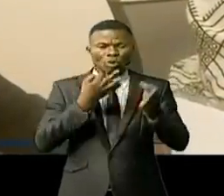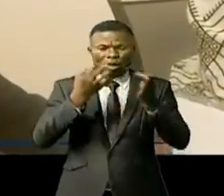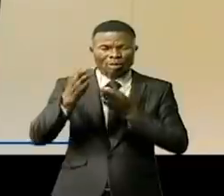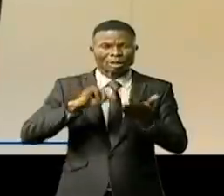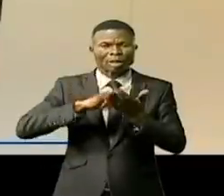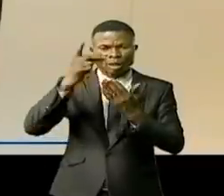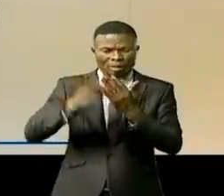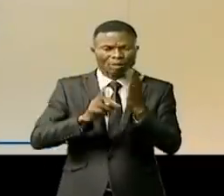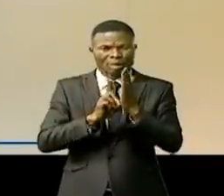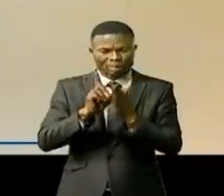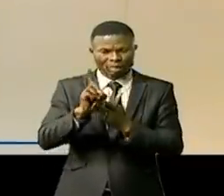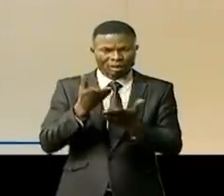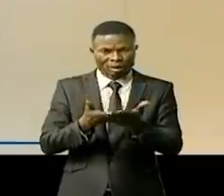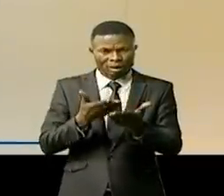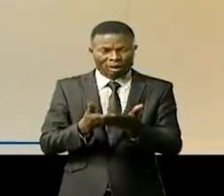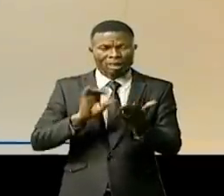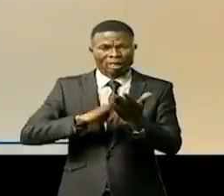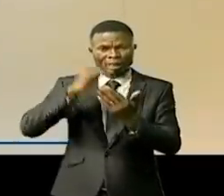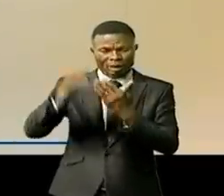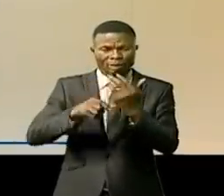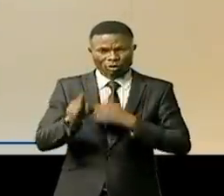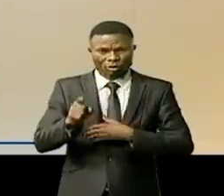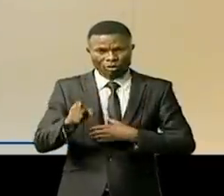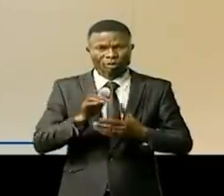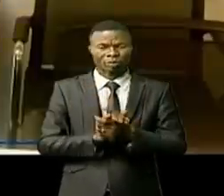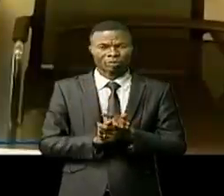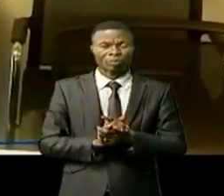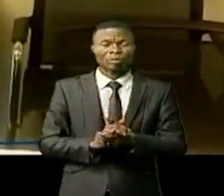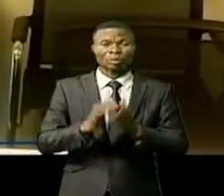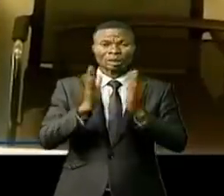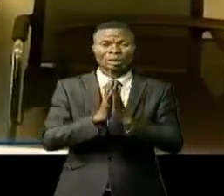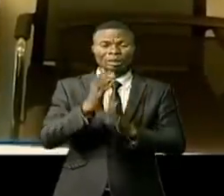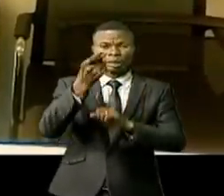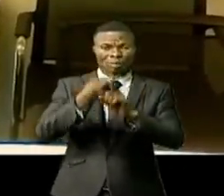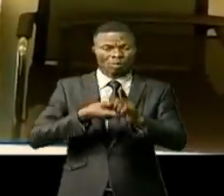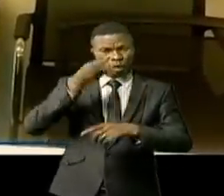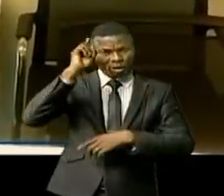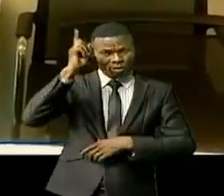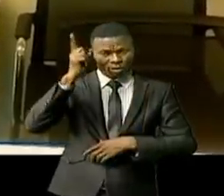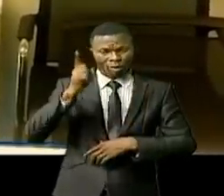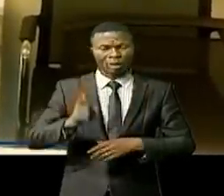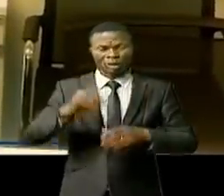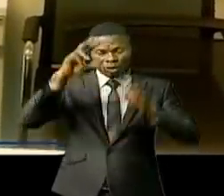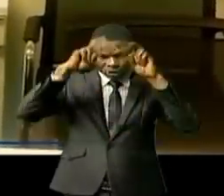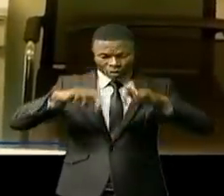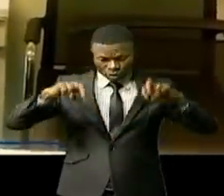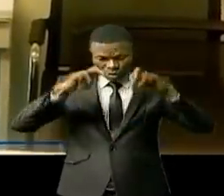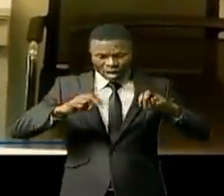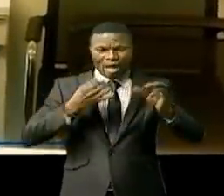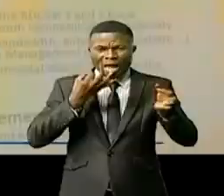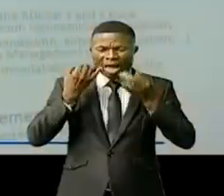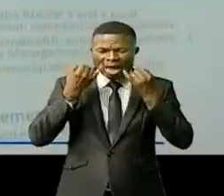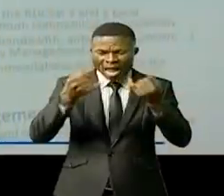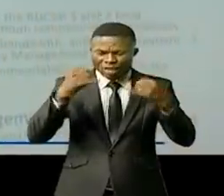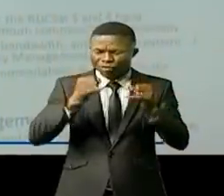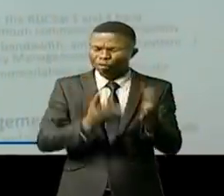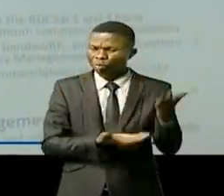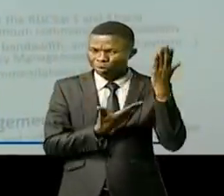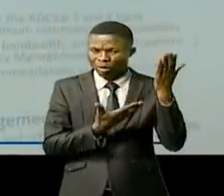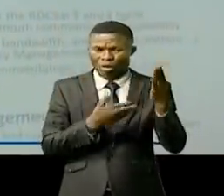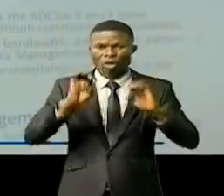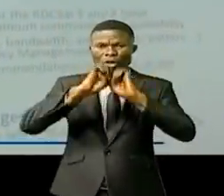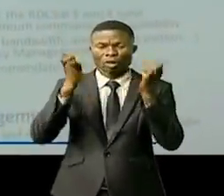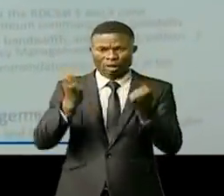de développement de ce projet. Les 6 premiers mois seront consacrés à la récolte des données spécifiques. L'équipe